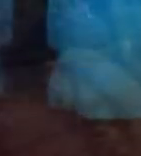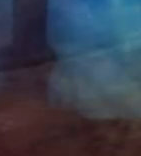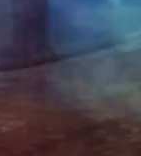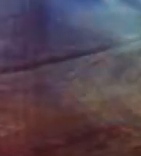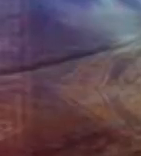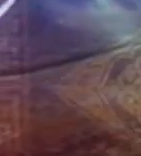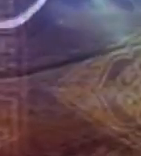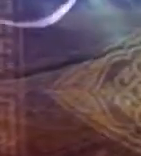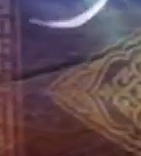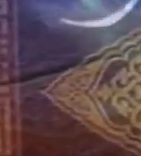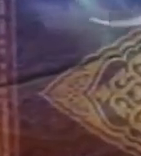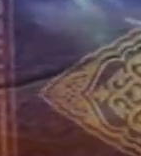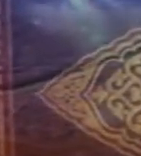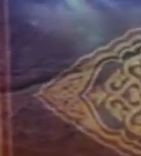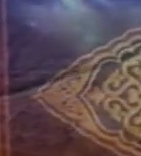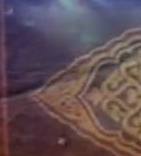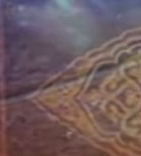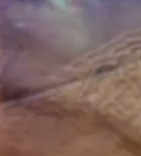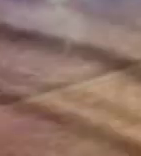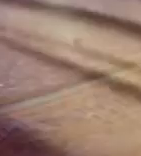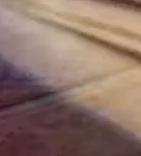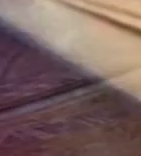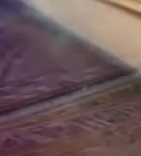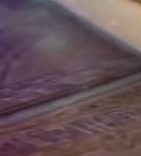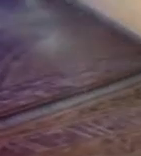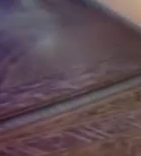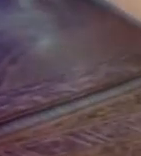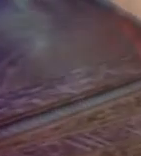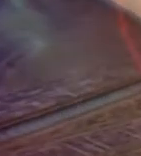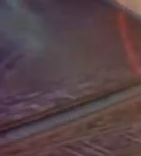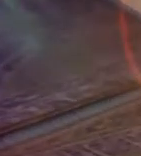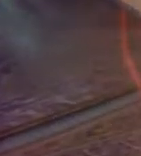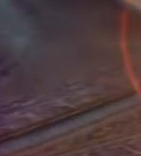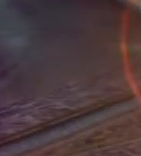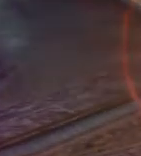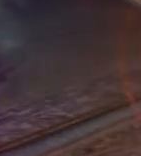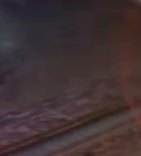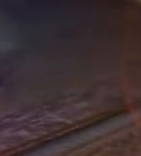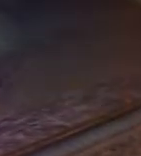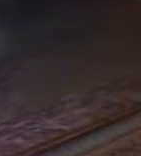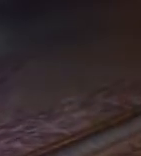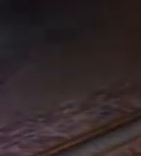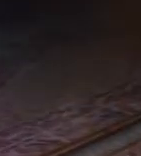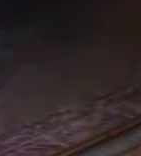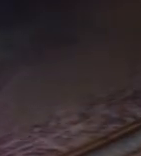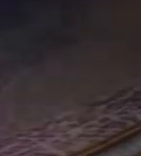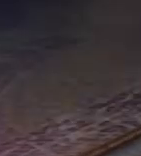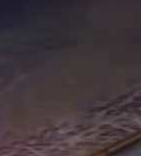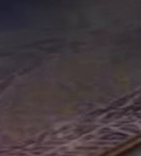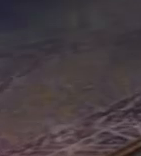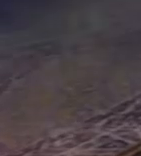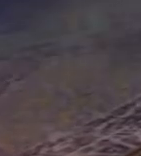اغتسل فمات. فقال صلى الله عليه وسلم: قتلوه قتلهم